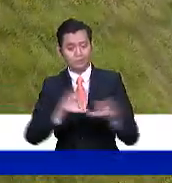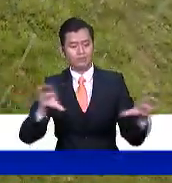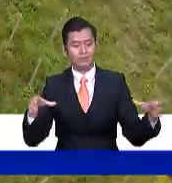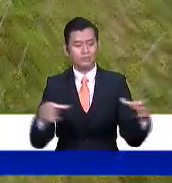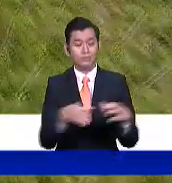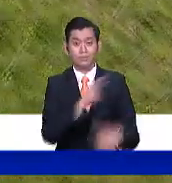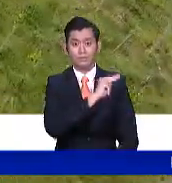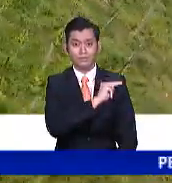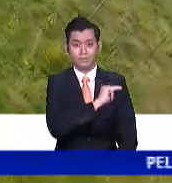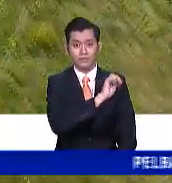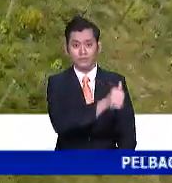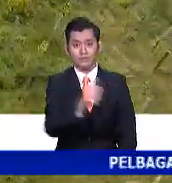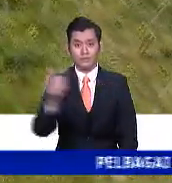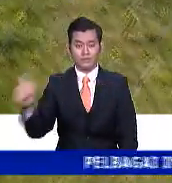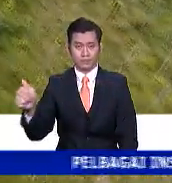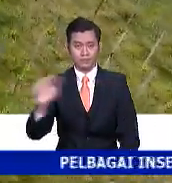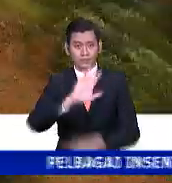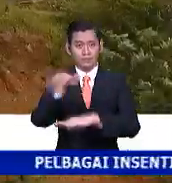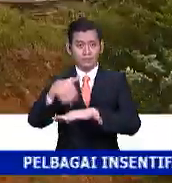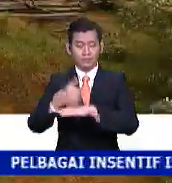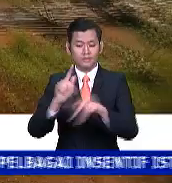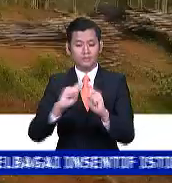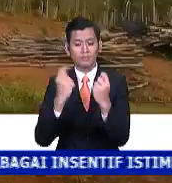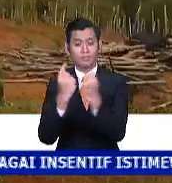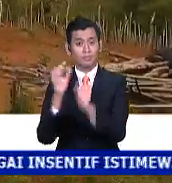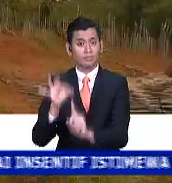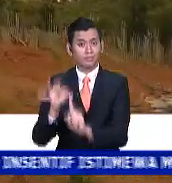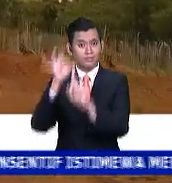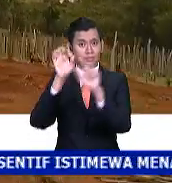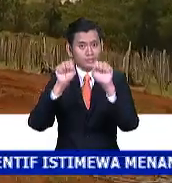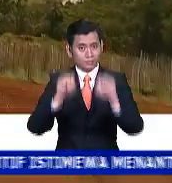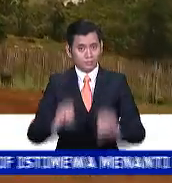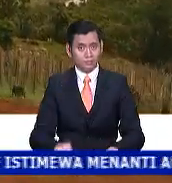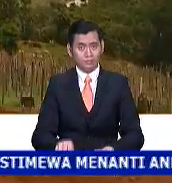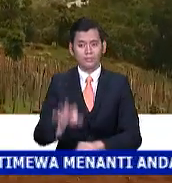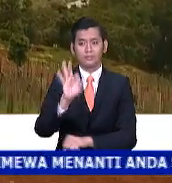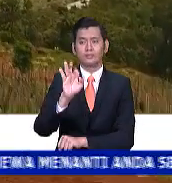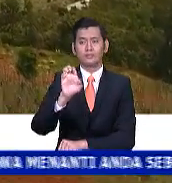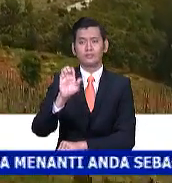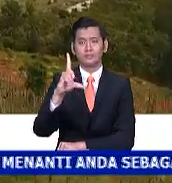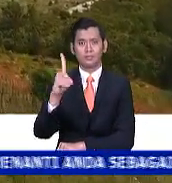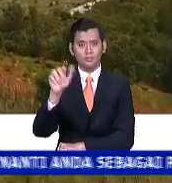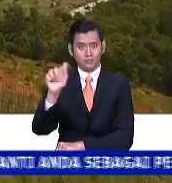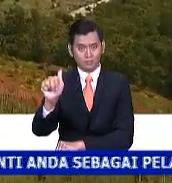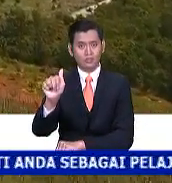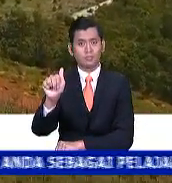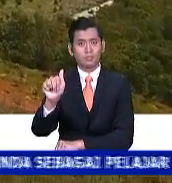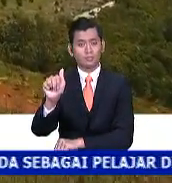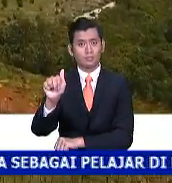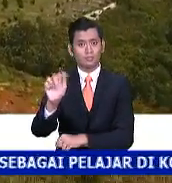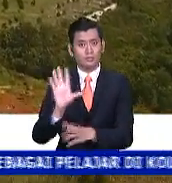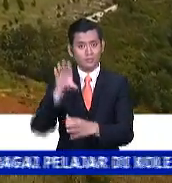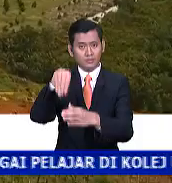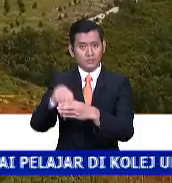pasukan khas sebelum ini juga telah membolehkan Felda meningkatkan pegangan saham dalam